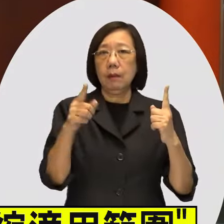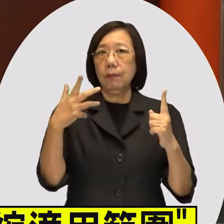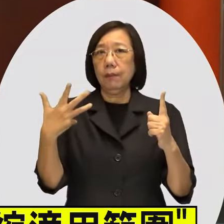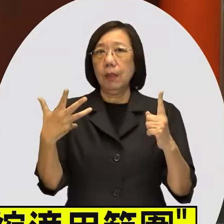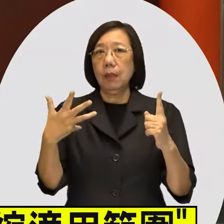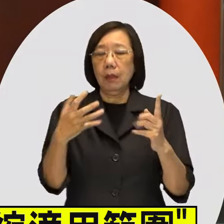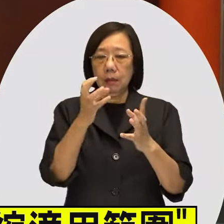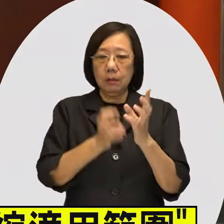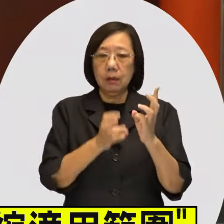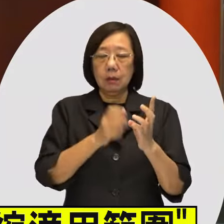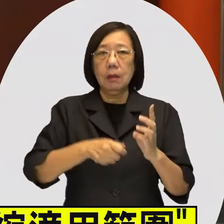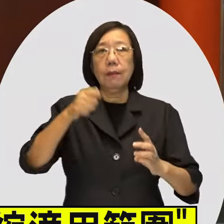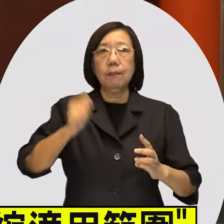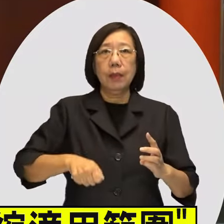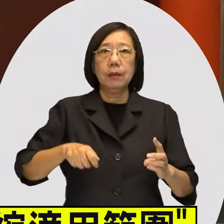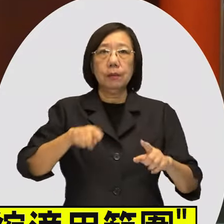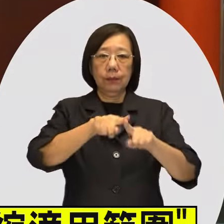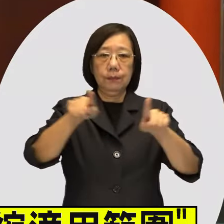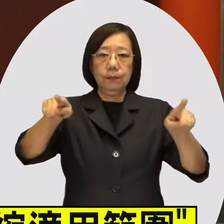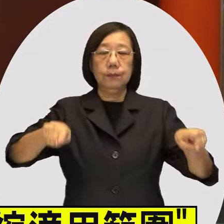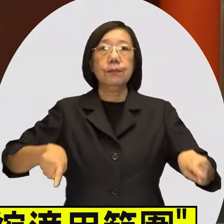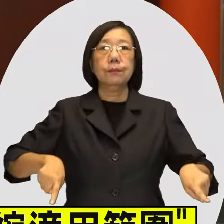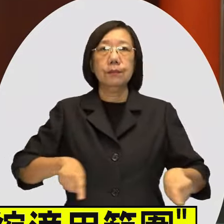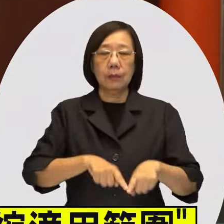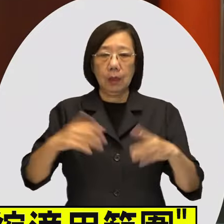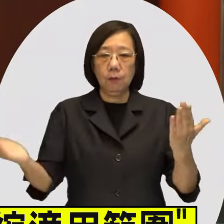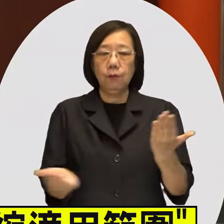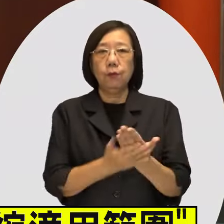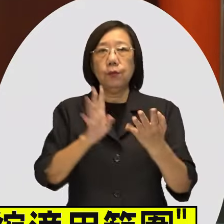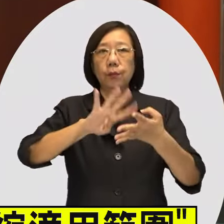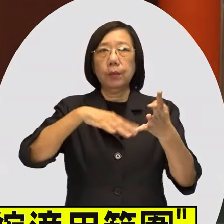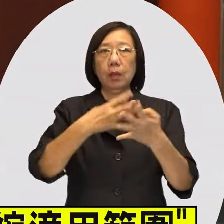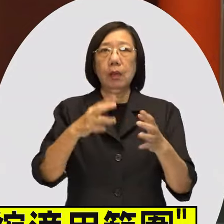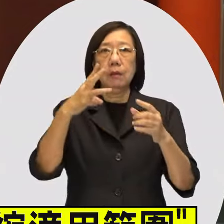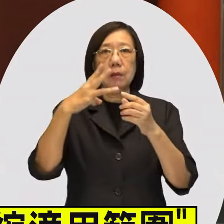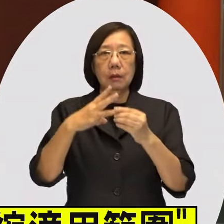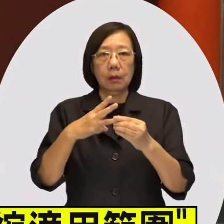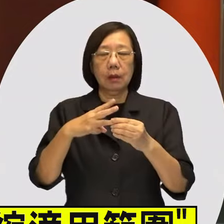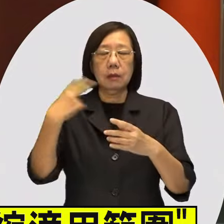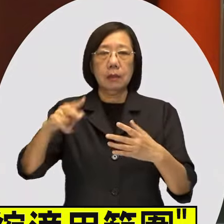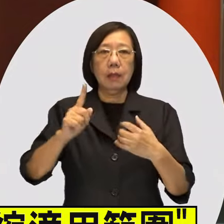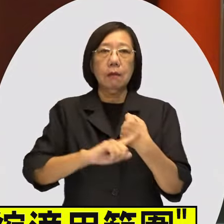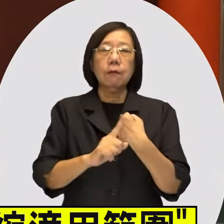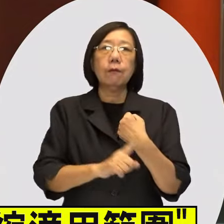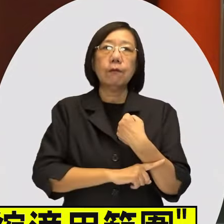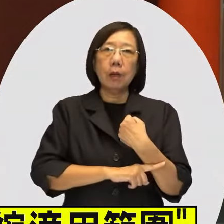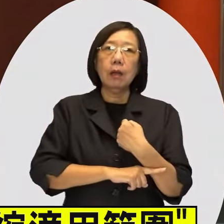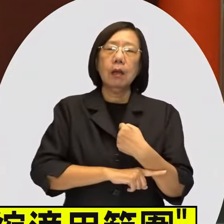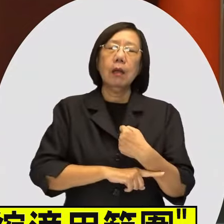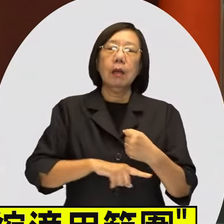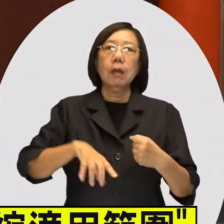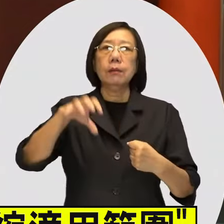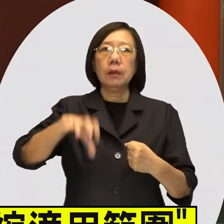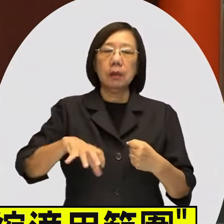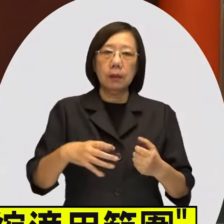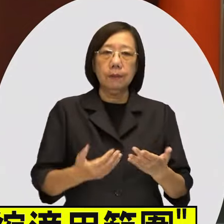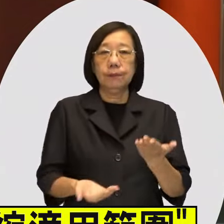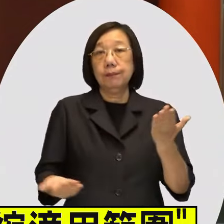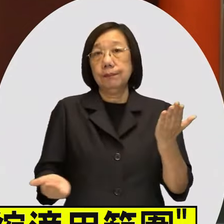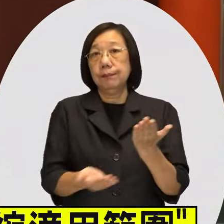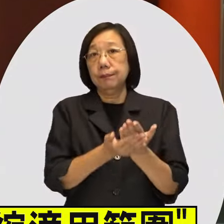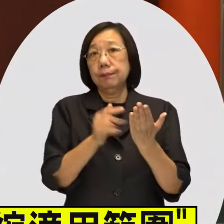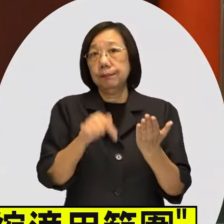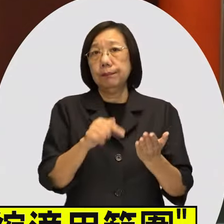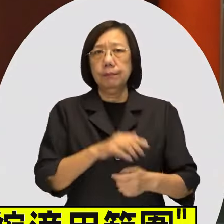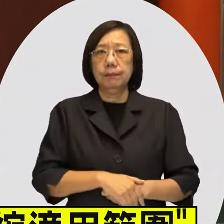他们认为死刑是没有违宪的，但是有条件合宪的状况之下要限缩判死的类型。首先死刑